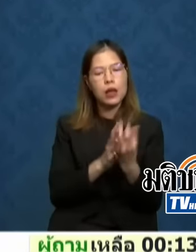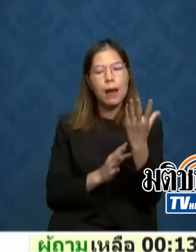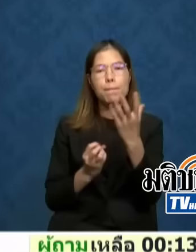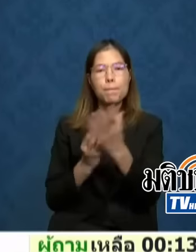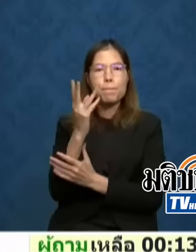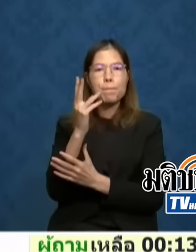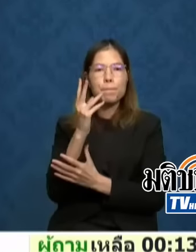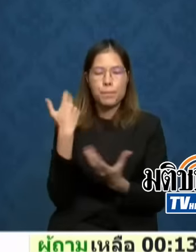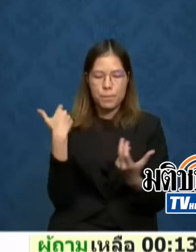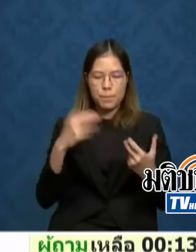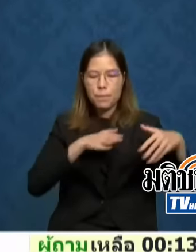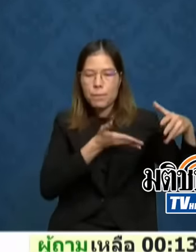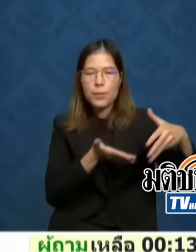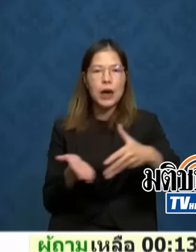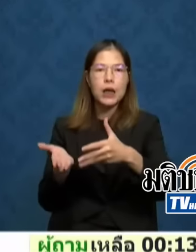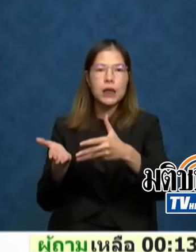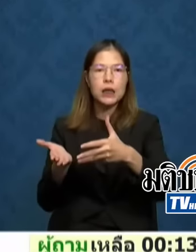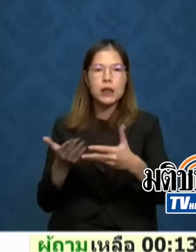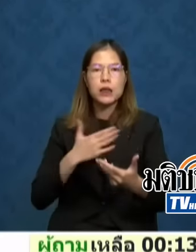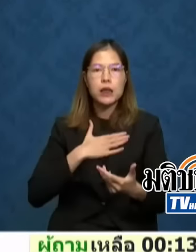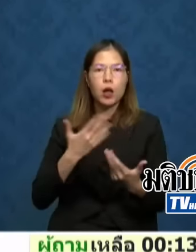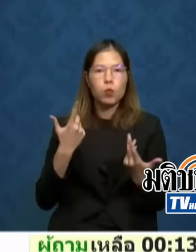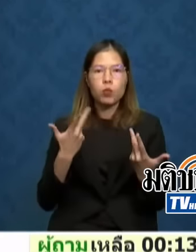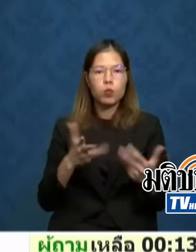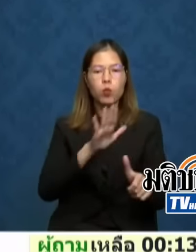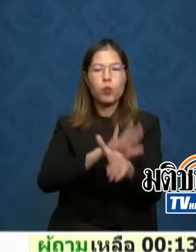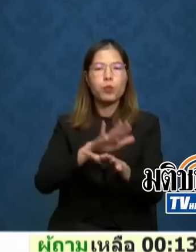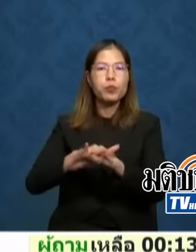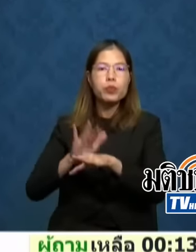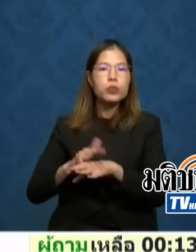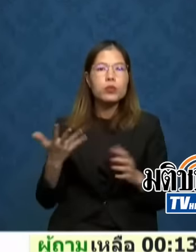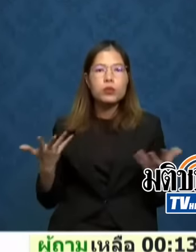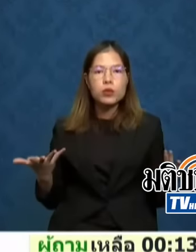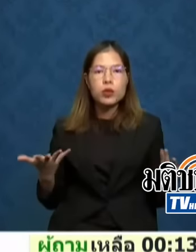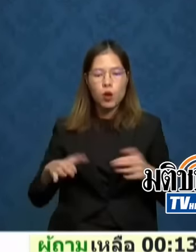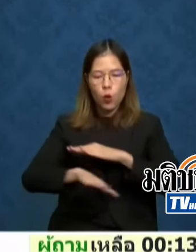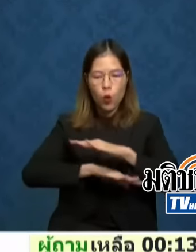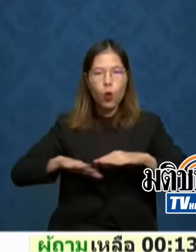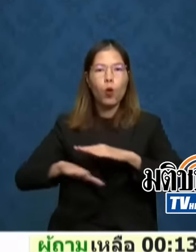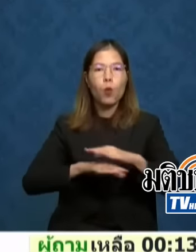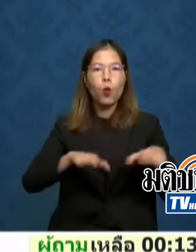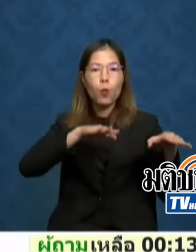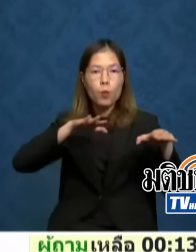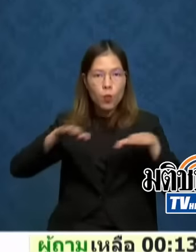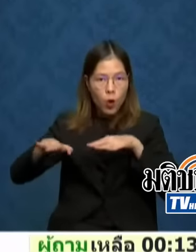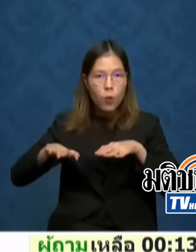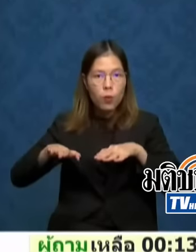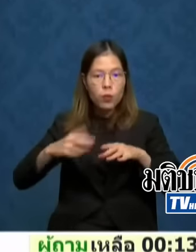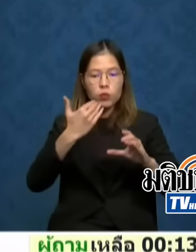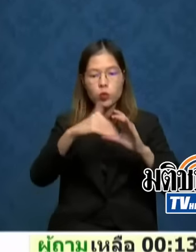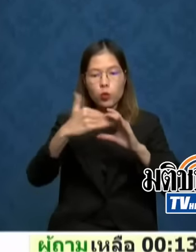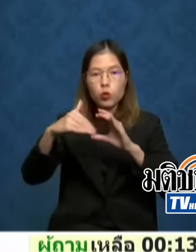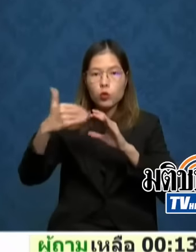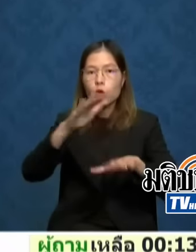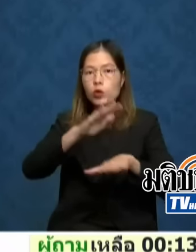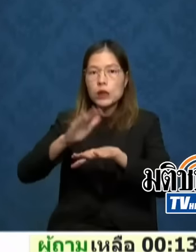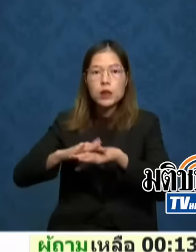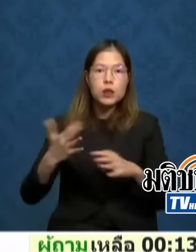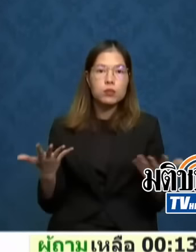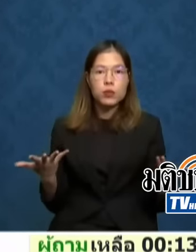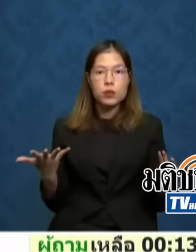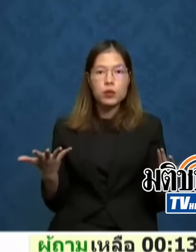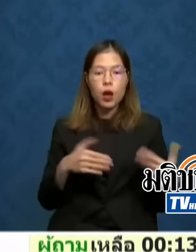ากตรงนี้เราไม่มีการแจ้งเตือนเลยทั้งที่เรามีข้อมูลพร้อมที่จะแจ้งเตือนอยู่แล้ว